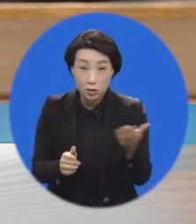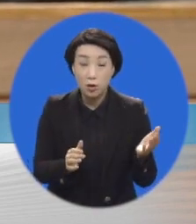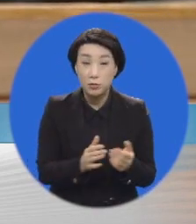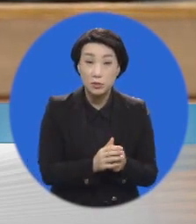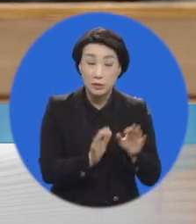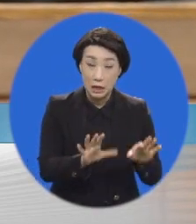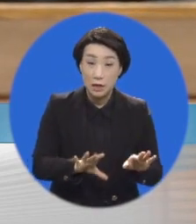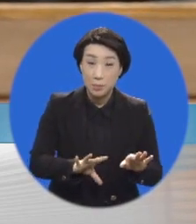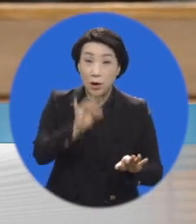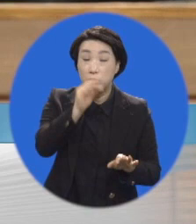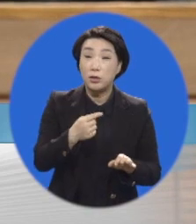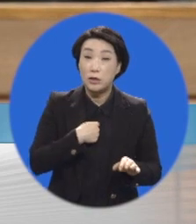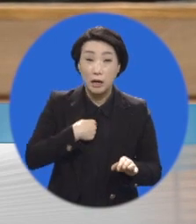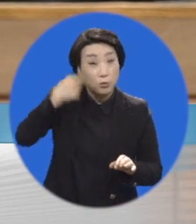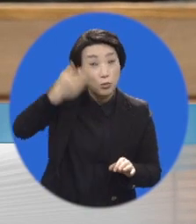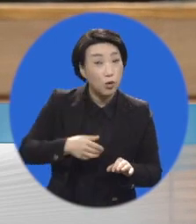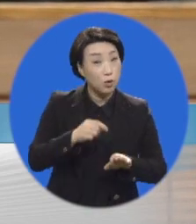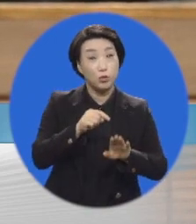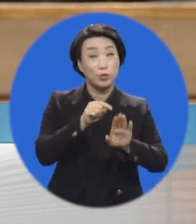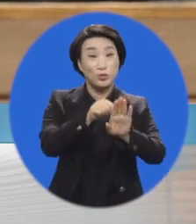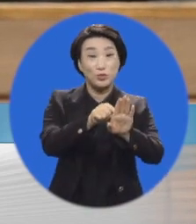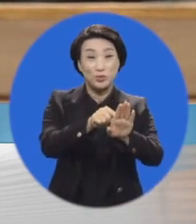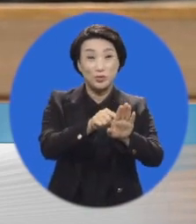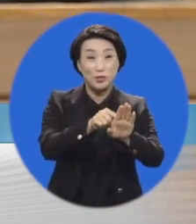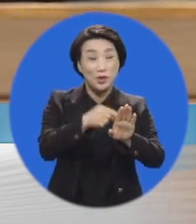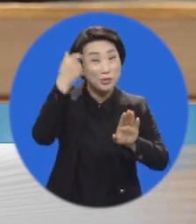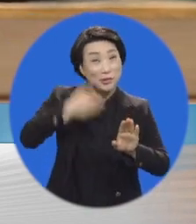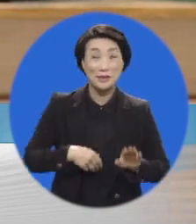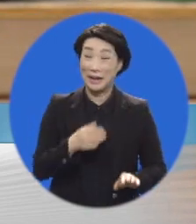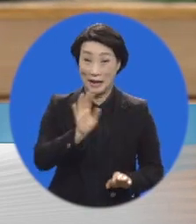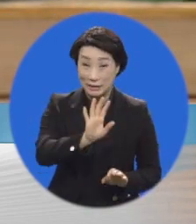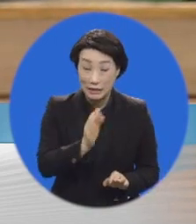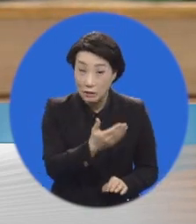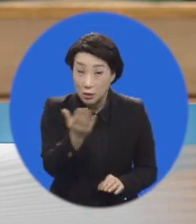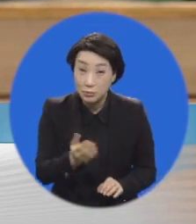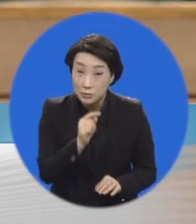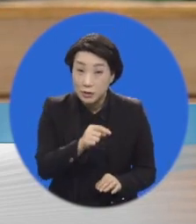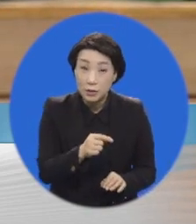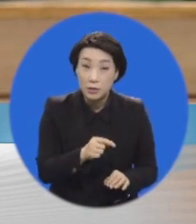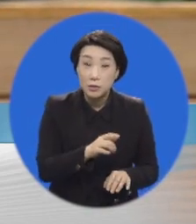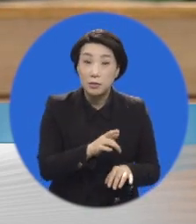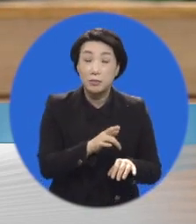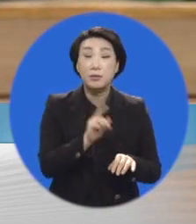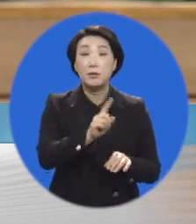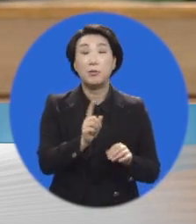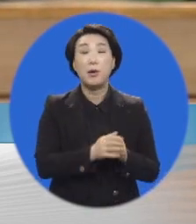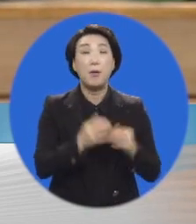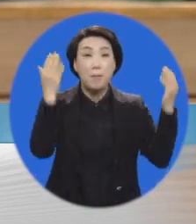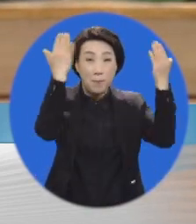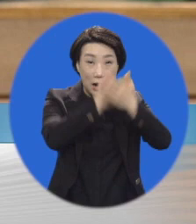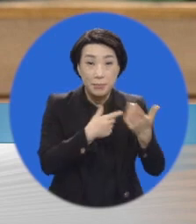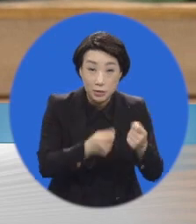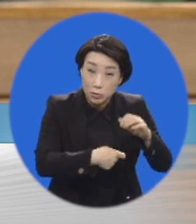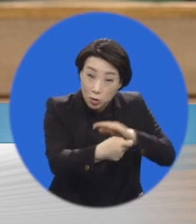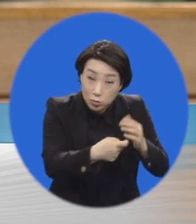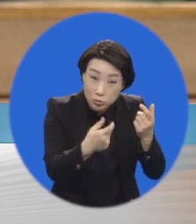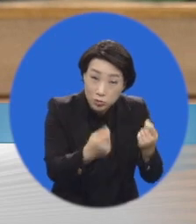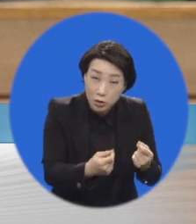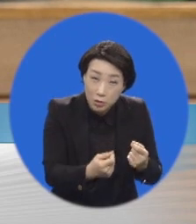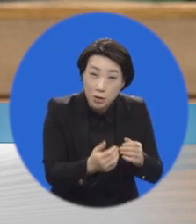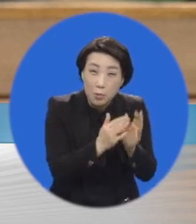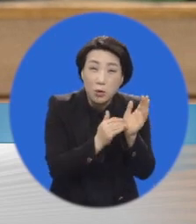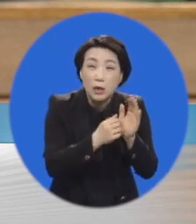절대 신고 안 해요. 여러분 밤중같이 도둑놈처럼 살짝